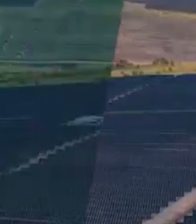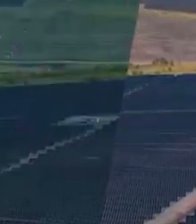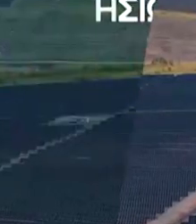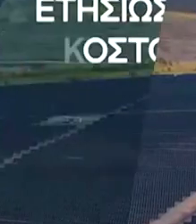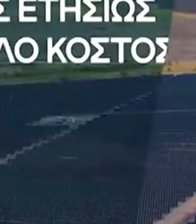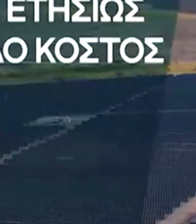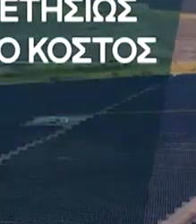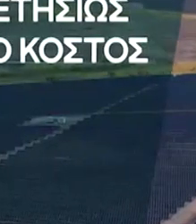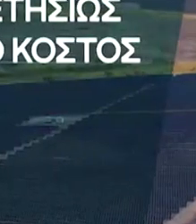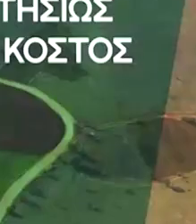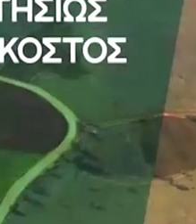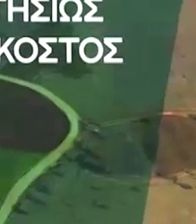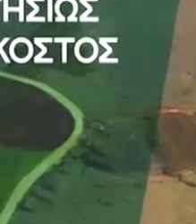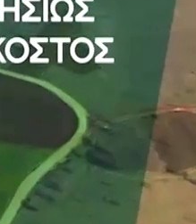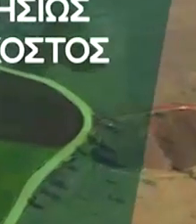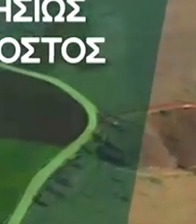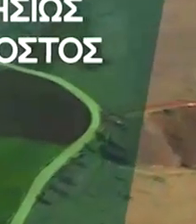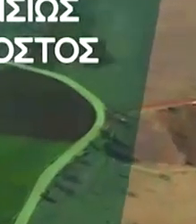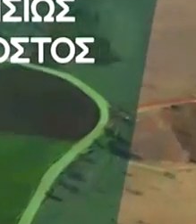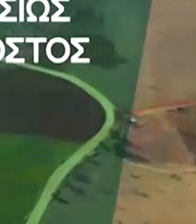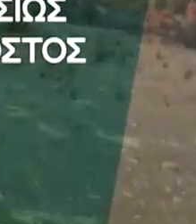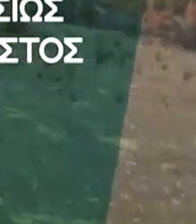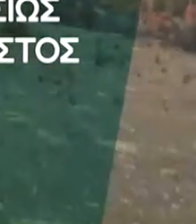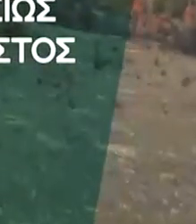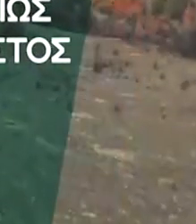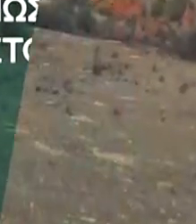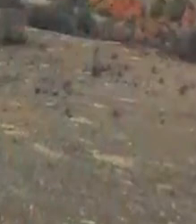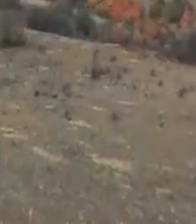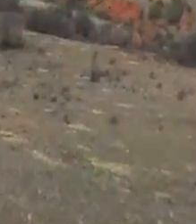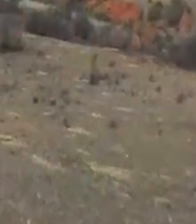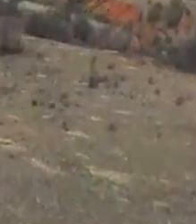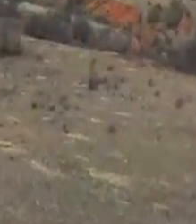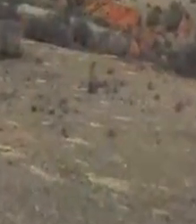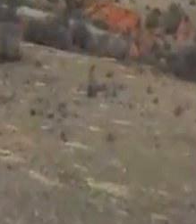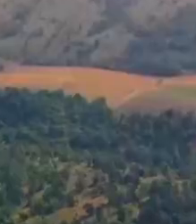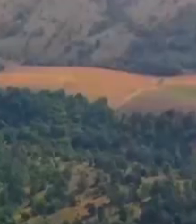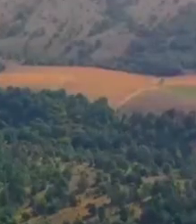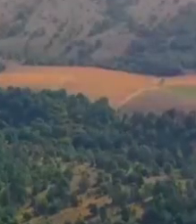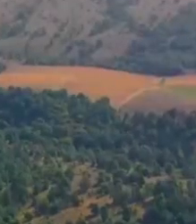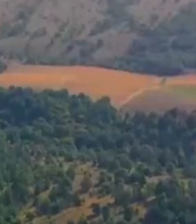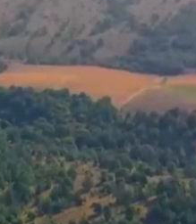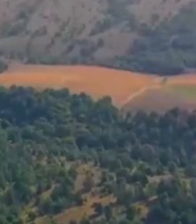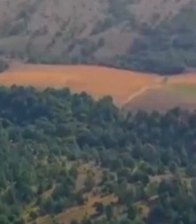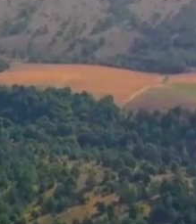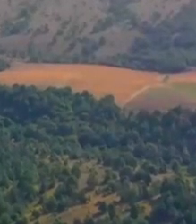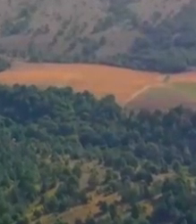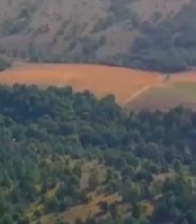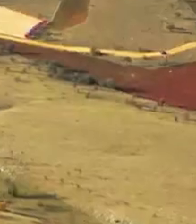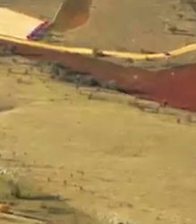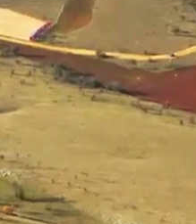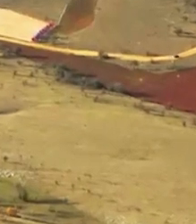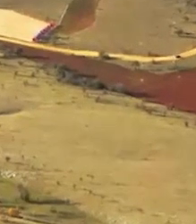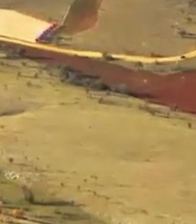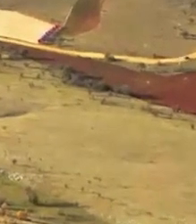Θα παράγεται πράσινη ηλεκτρική ενέργεια χαμηλού κόστους 350 γιγαβατορών, αποφεύγοντας μέχρι και